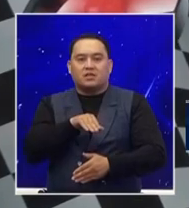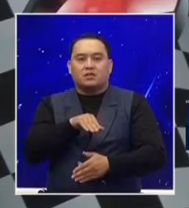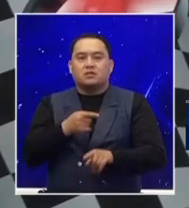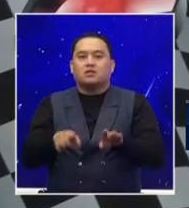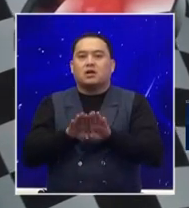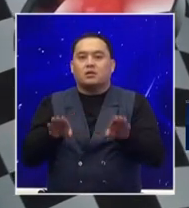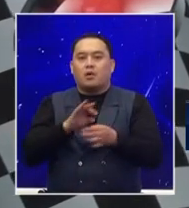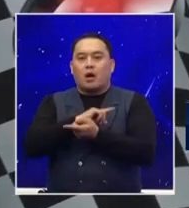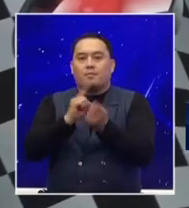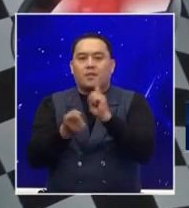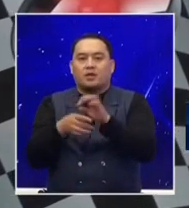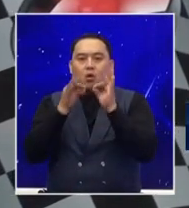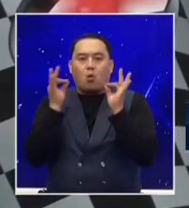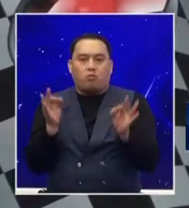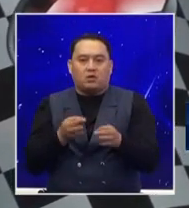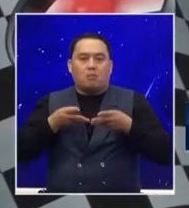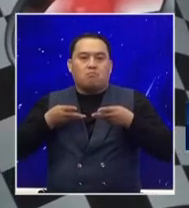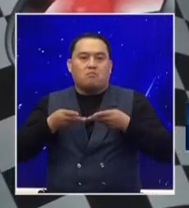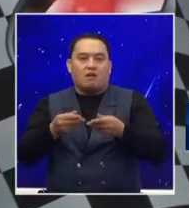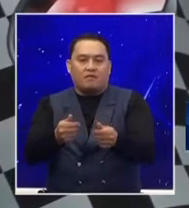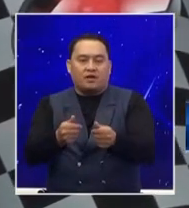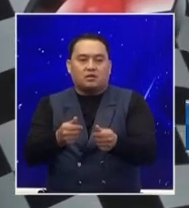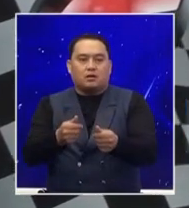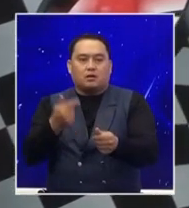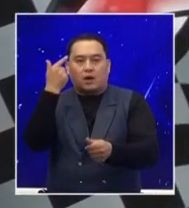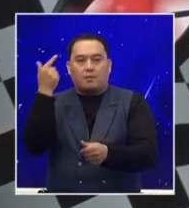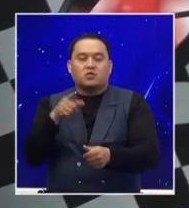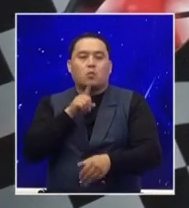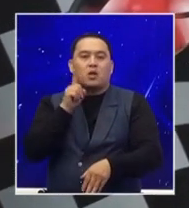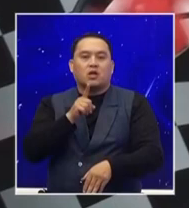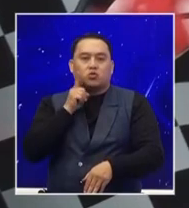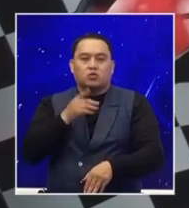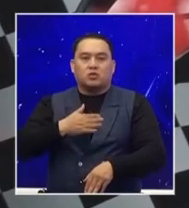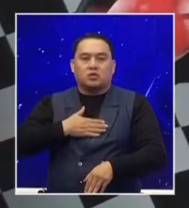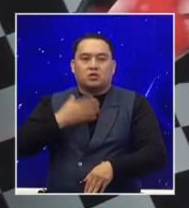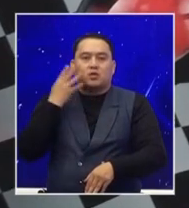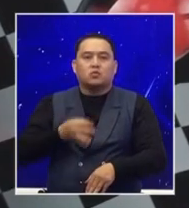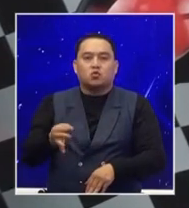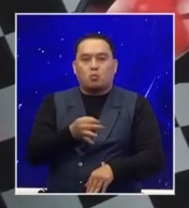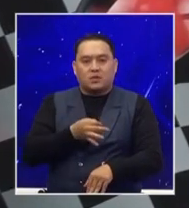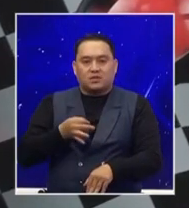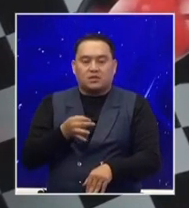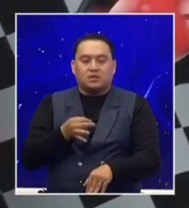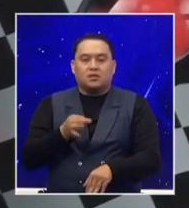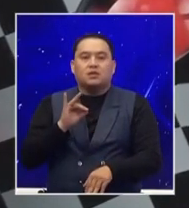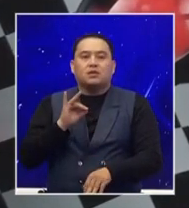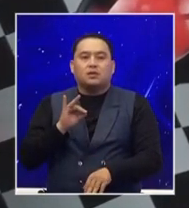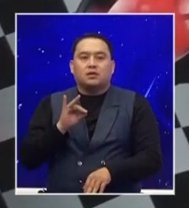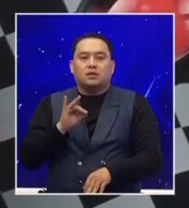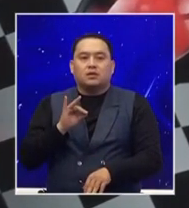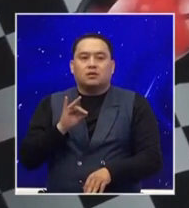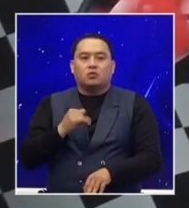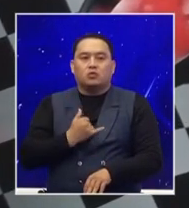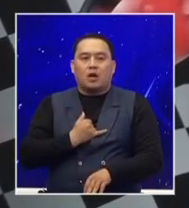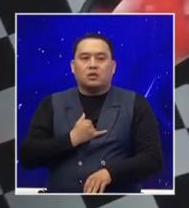счет обмена опытов. Это повлияет на повышение квалификации молодежи нашего Жетысуского края, края в